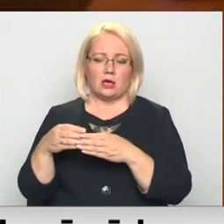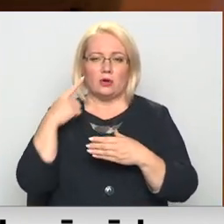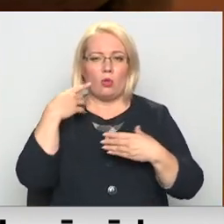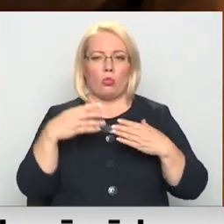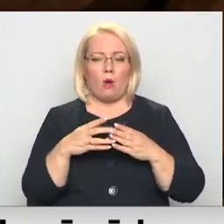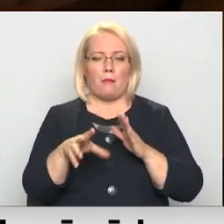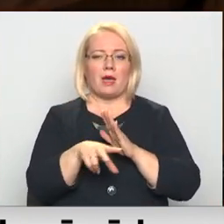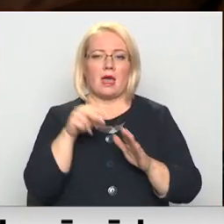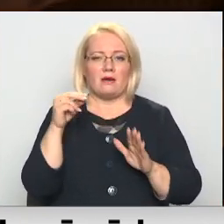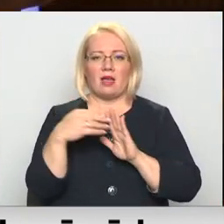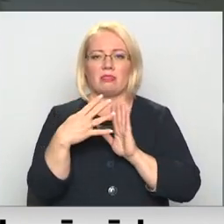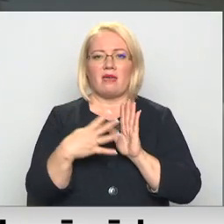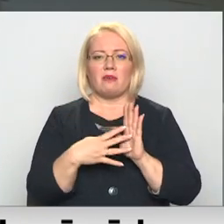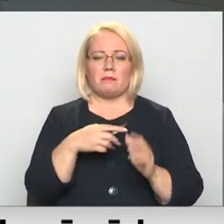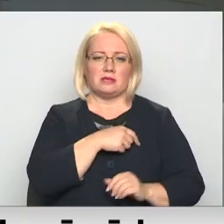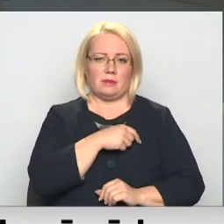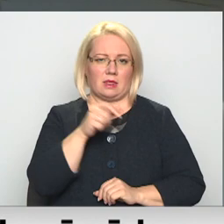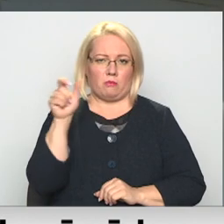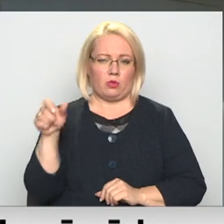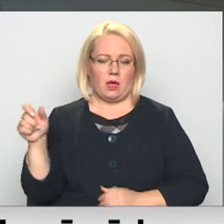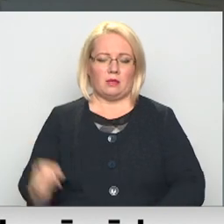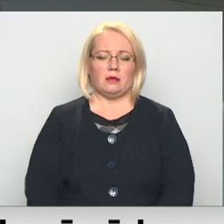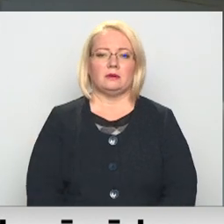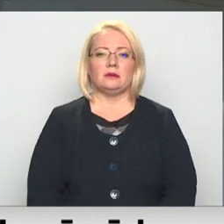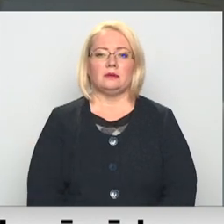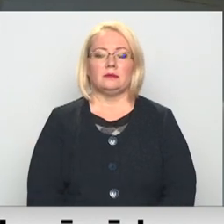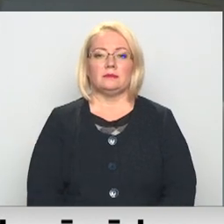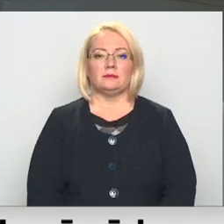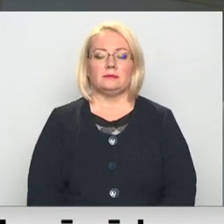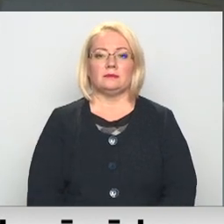jāievēl 19 deputāti. Svetlana Dudrene, Kandrīs Mažāns, Latgales reģionālā